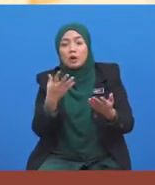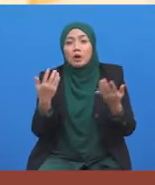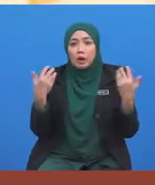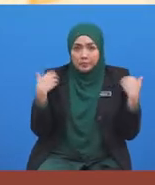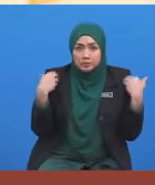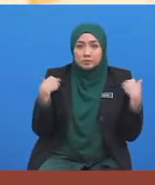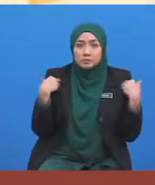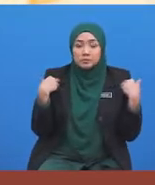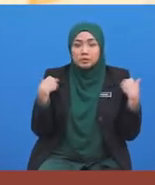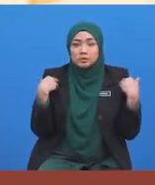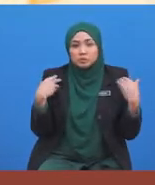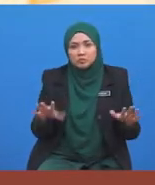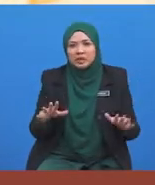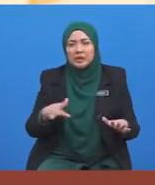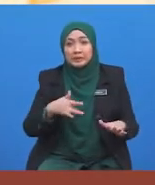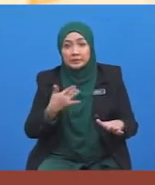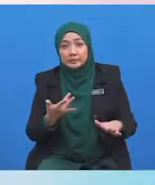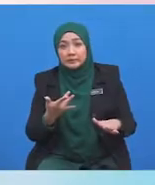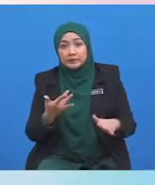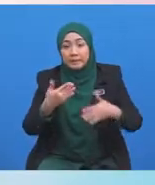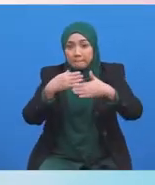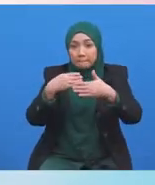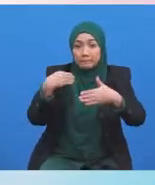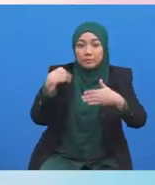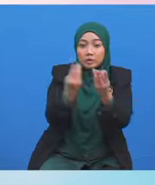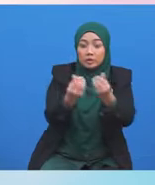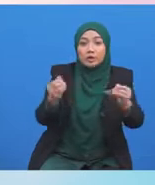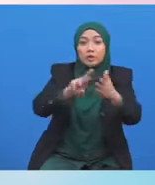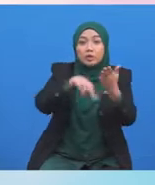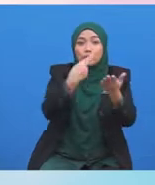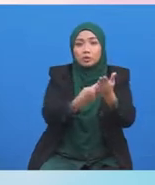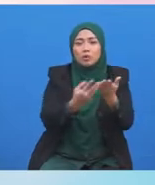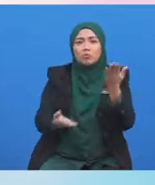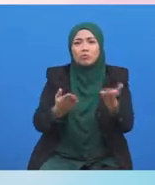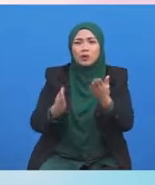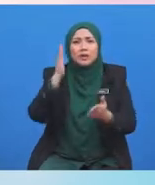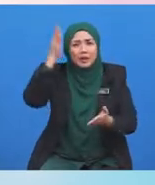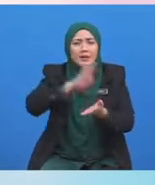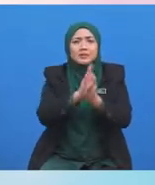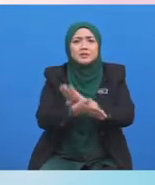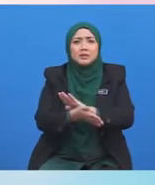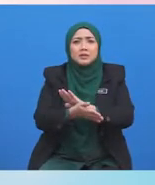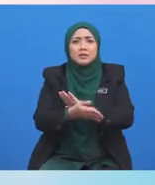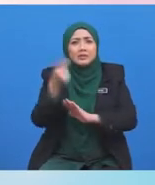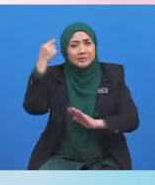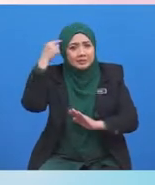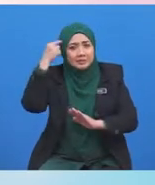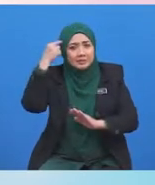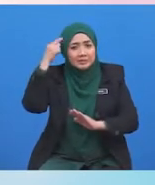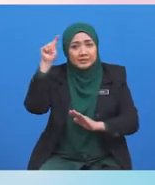menjadi mangsa kejadian boleh menyebabkan mangsa mengalami kesan psikologi ataupun